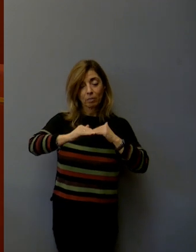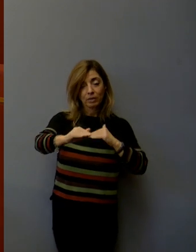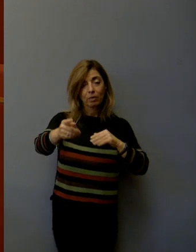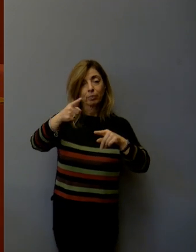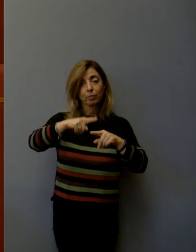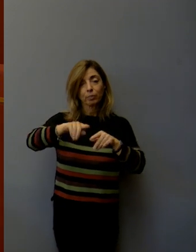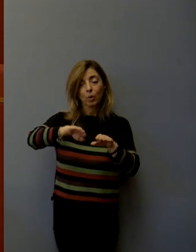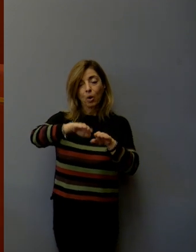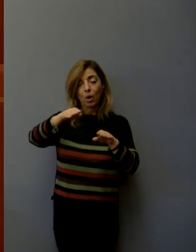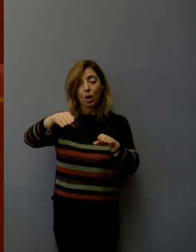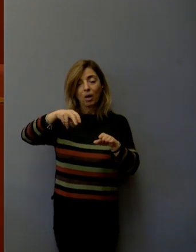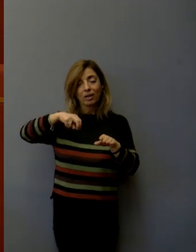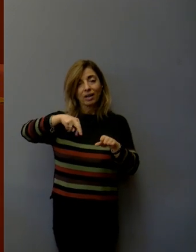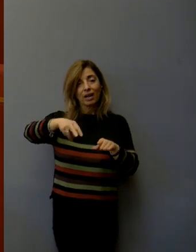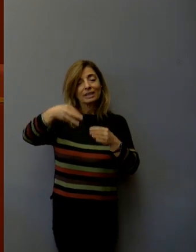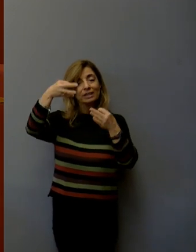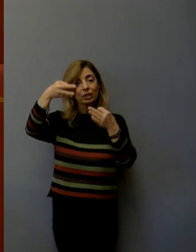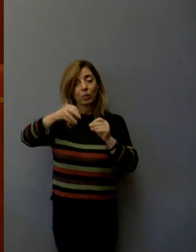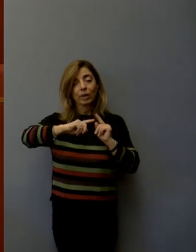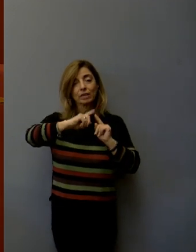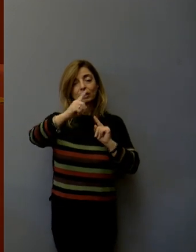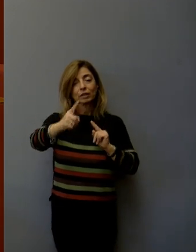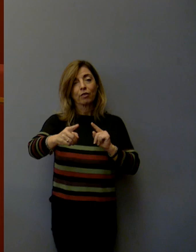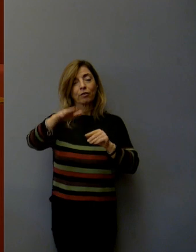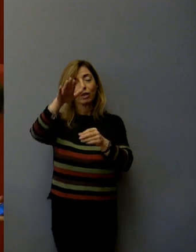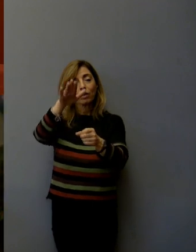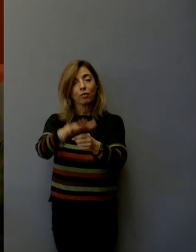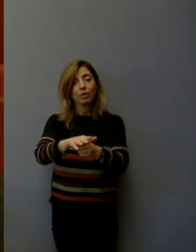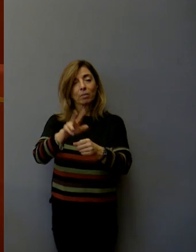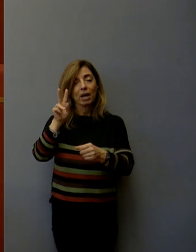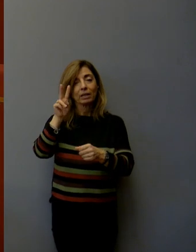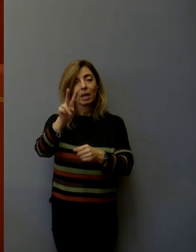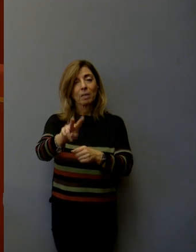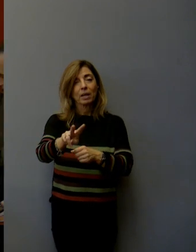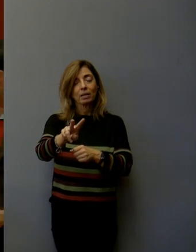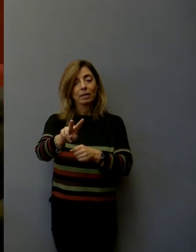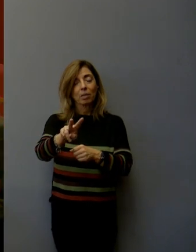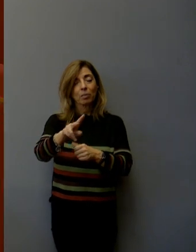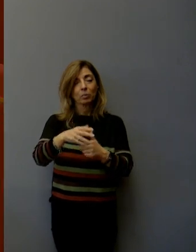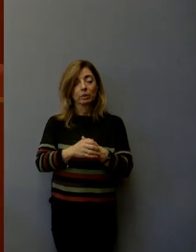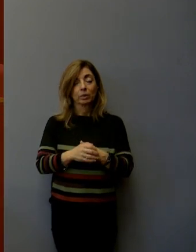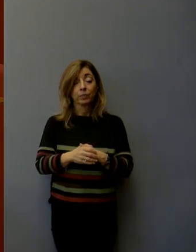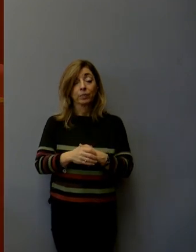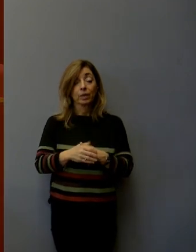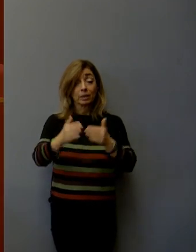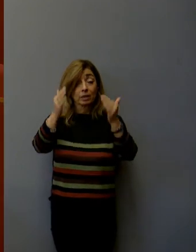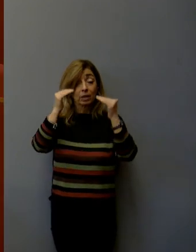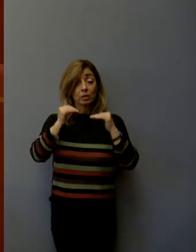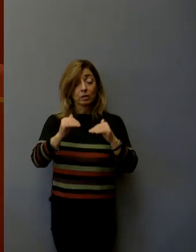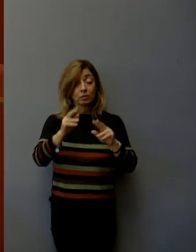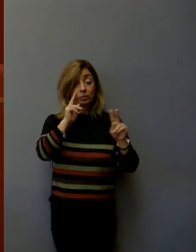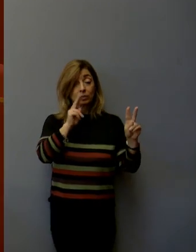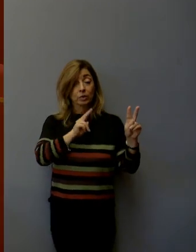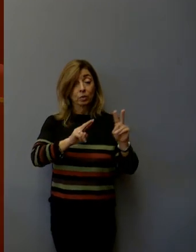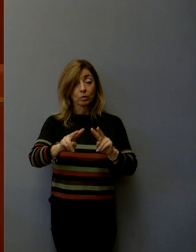in questione fino alla fermata della linea bussa AMT Timavo posalunga 4.498 monitoraggio